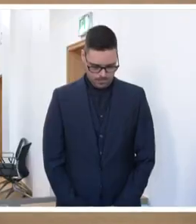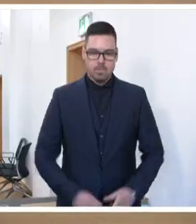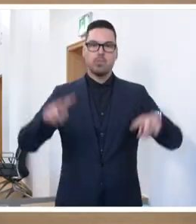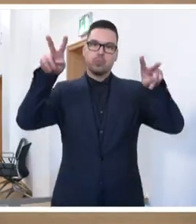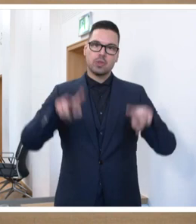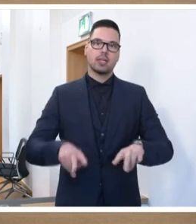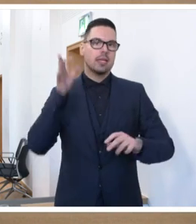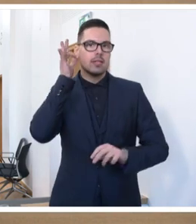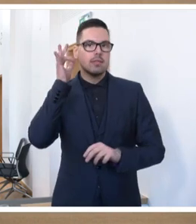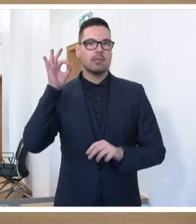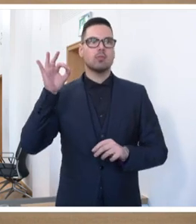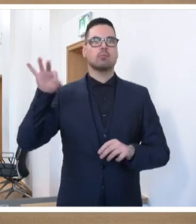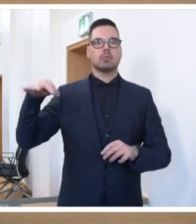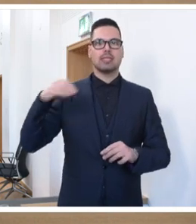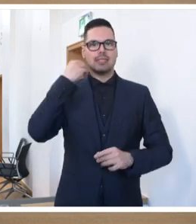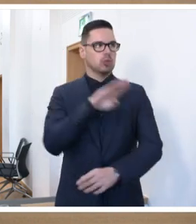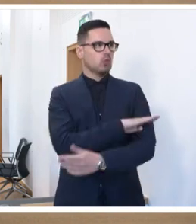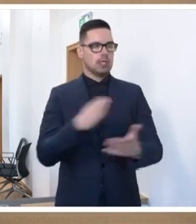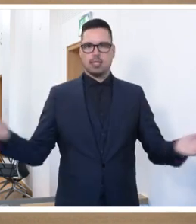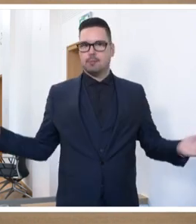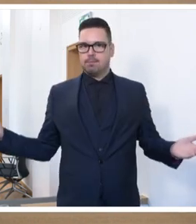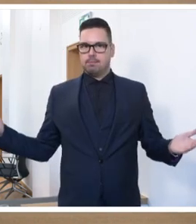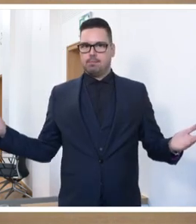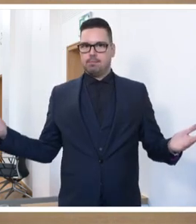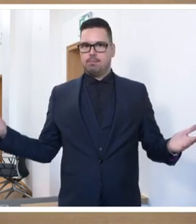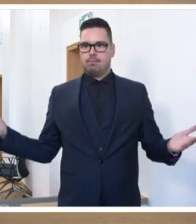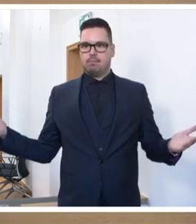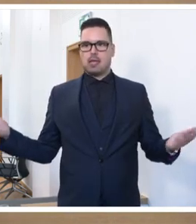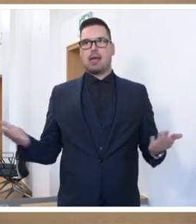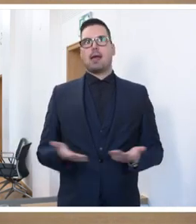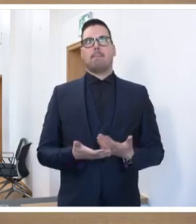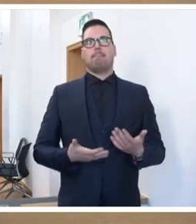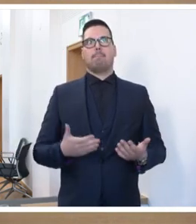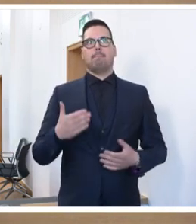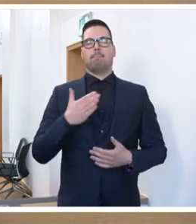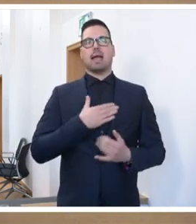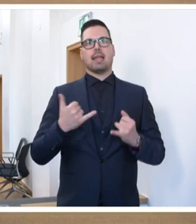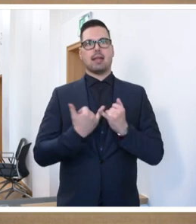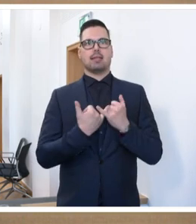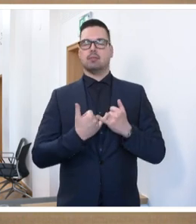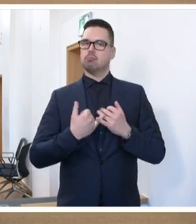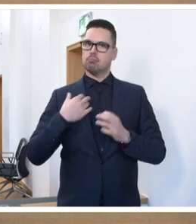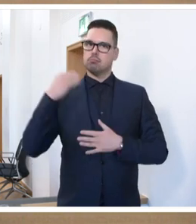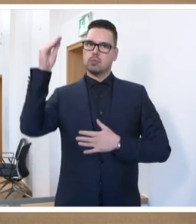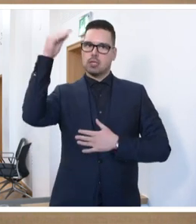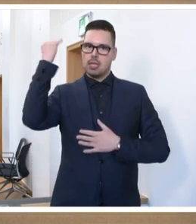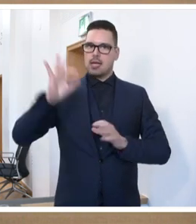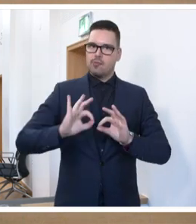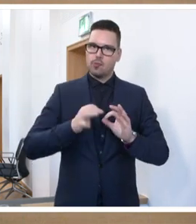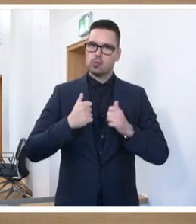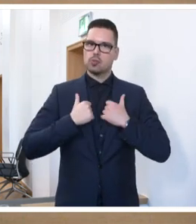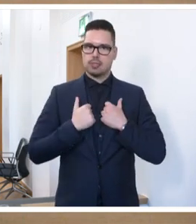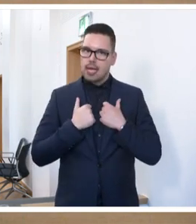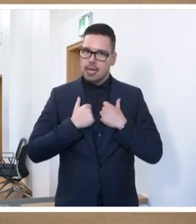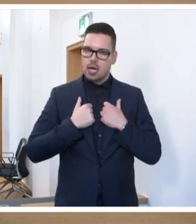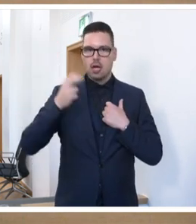geehrte Frau Präsidentin, liebe Kolleginnen und Kollegen, ich habe von meinen Eltern gelernt, dass Funktionsträger, dass